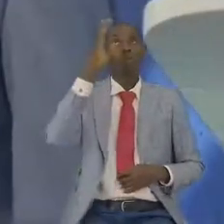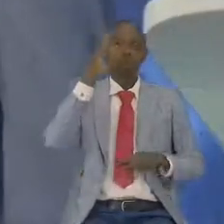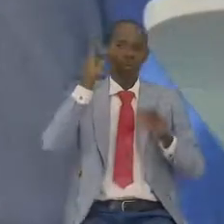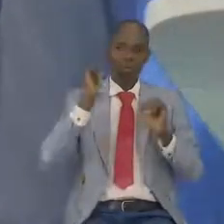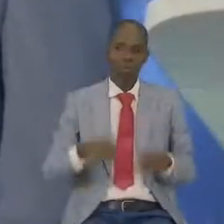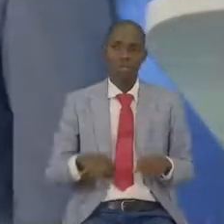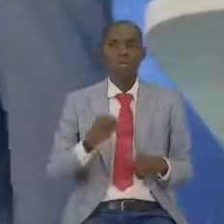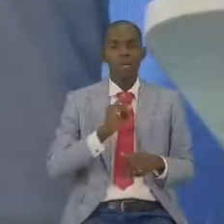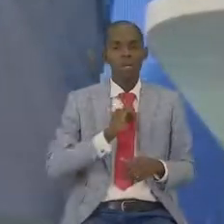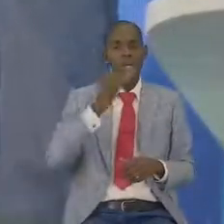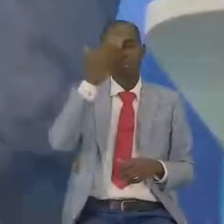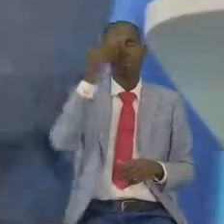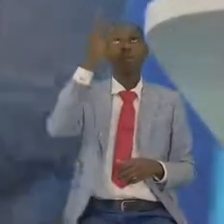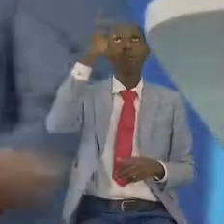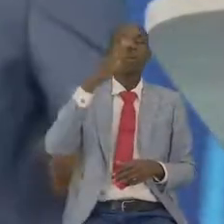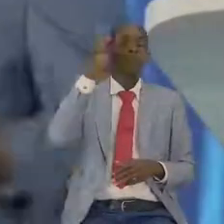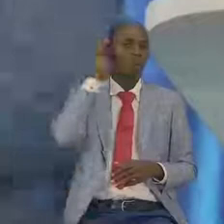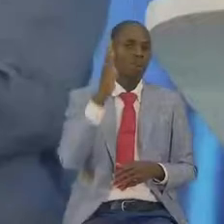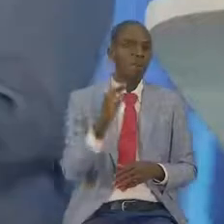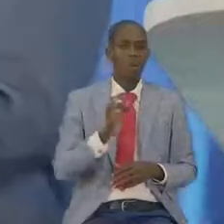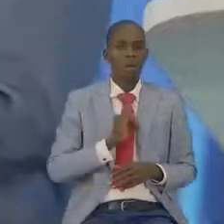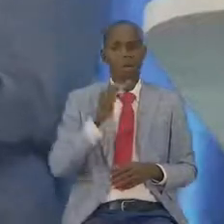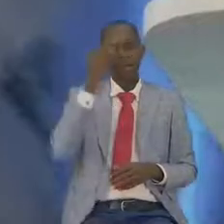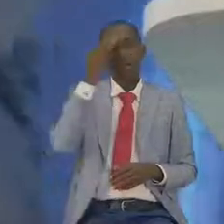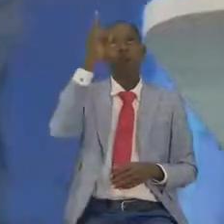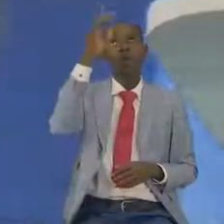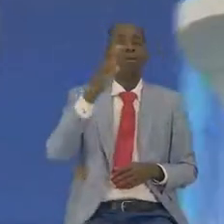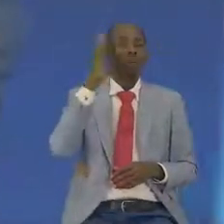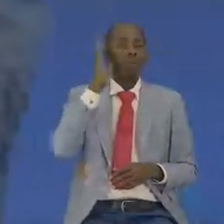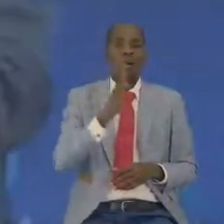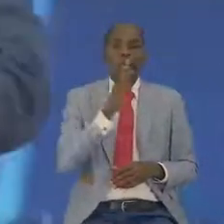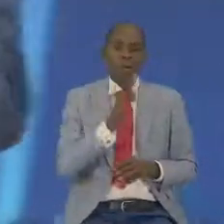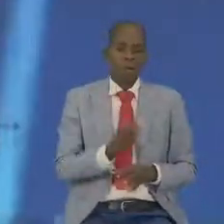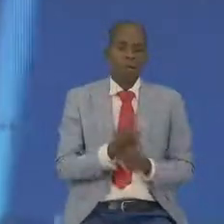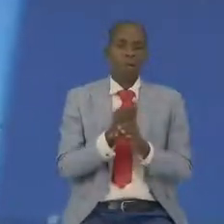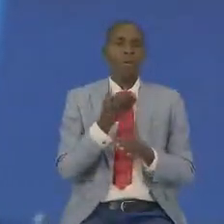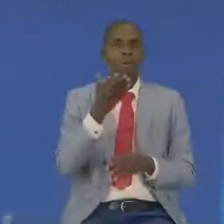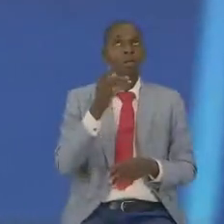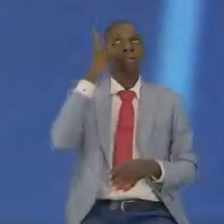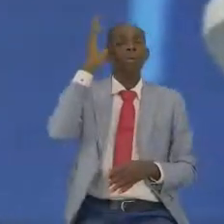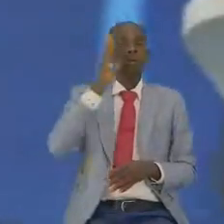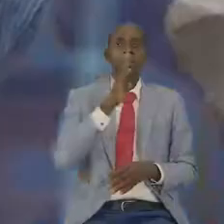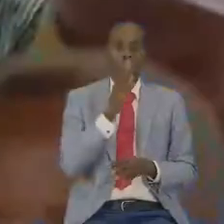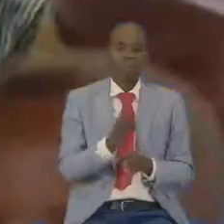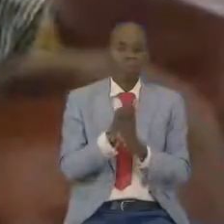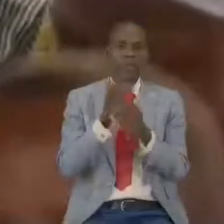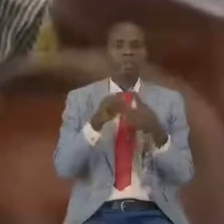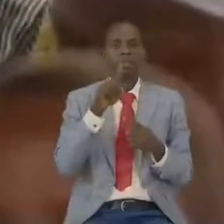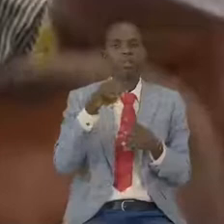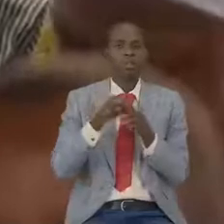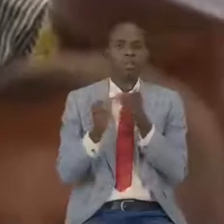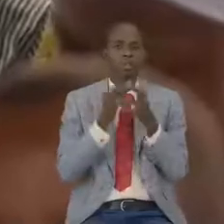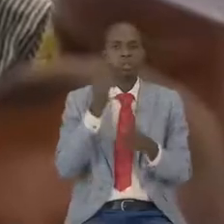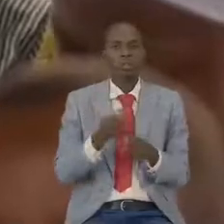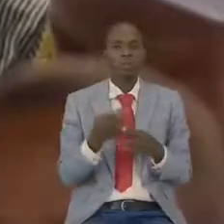que Dieu le fera, je sais que Dieu sera fidèle. Il sera fidèle envers toi au nom de Jésus.